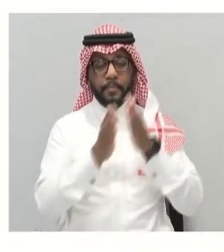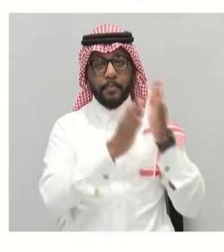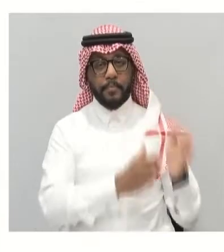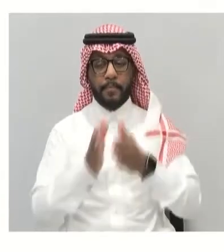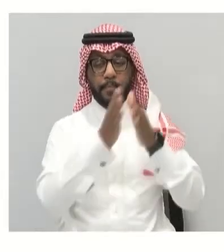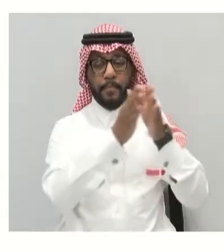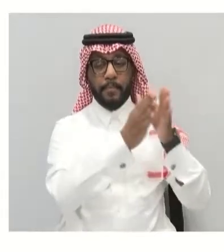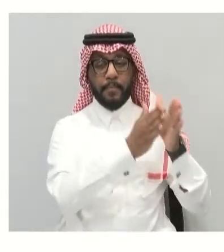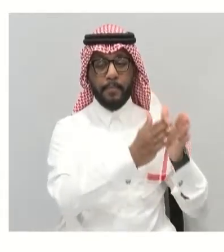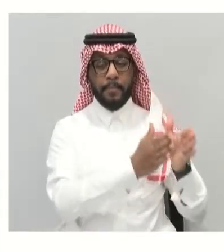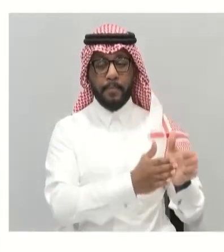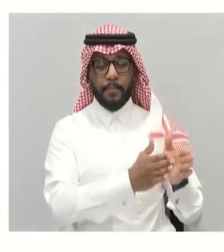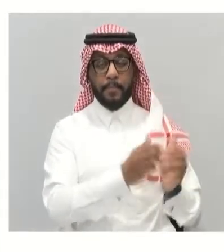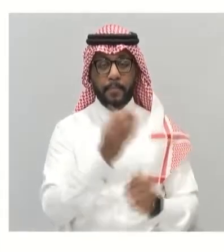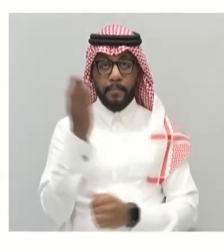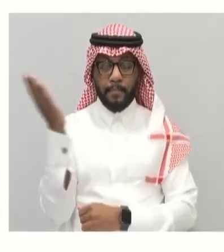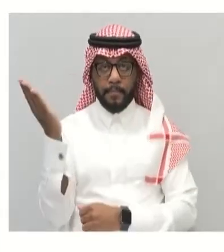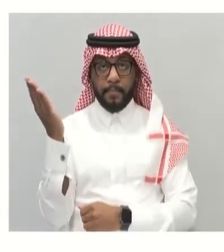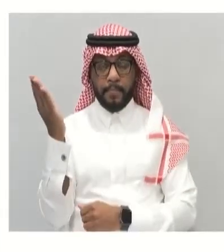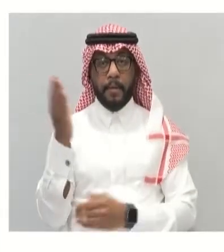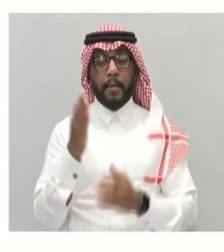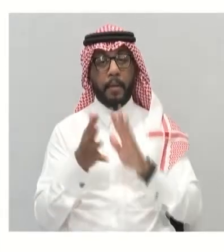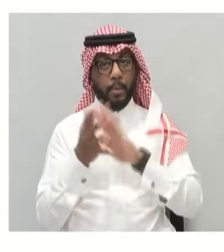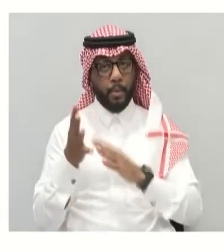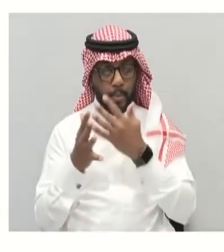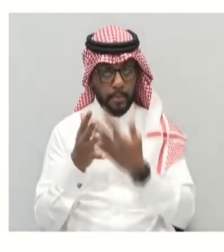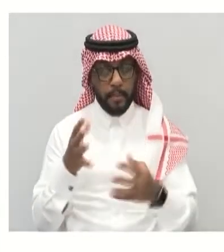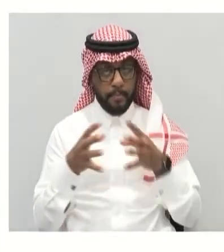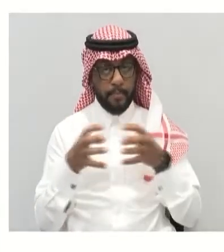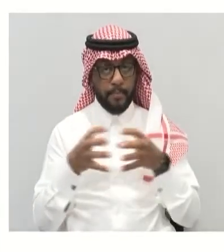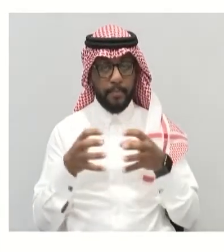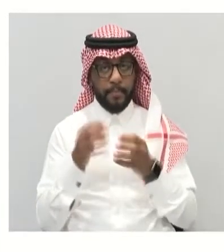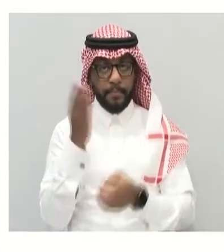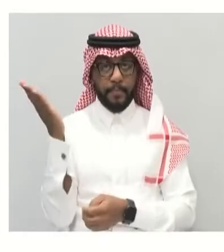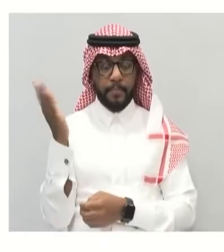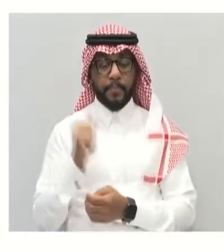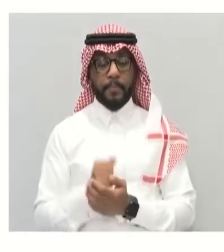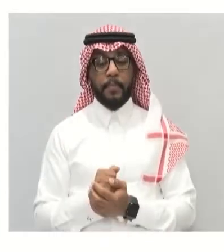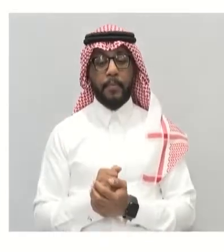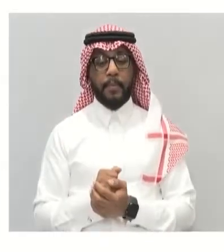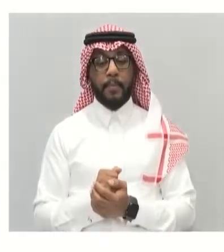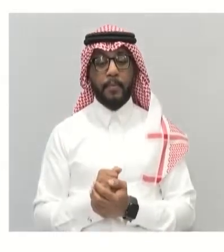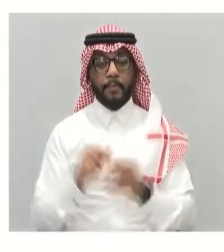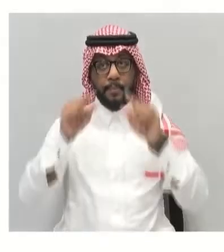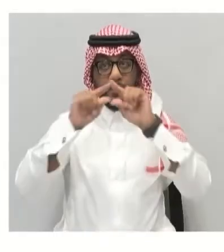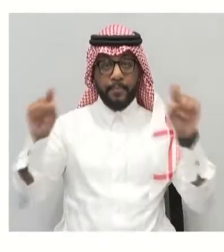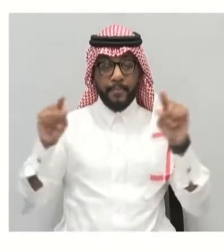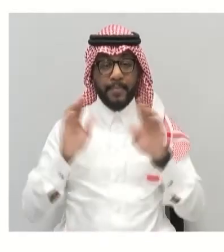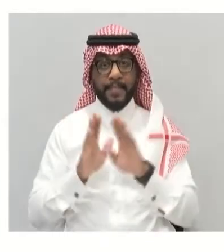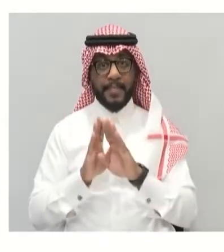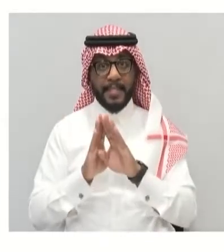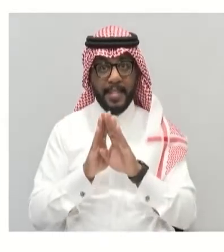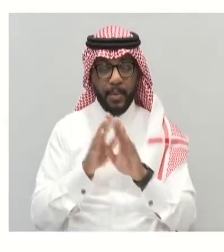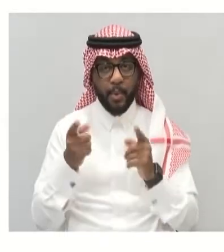الجمله بعد ذلك يقول اكمل الاعراب في الجدول الاتي واحد تاتي المبادره الموسومه